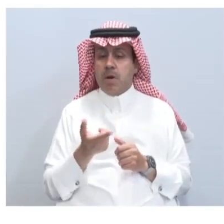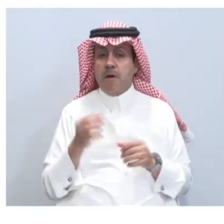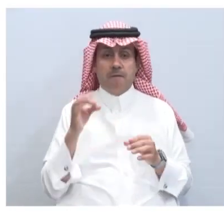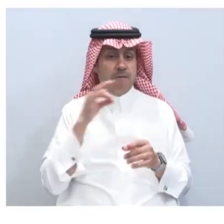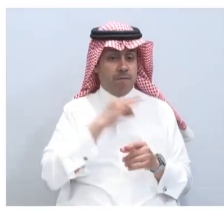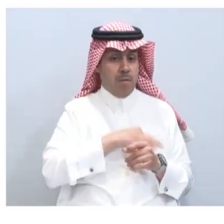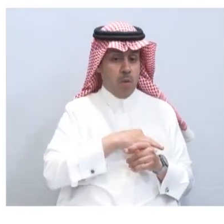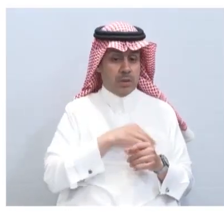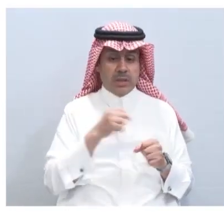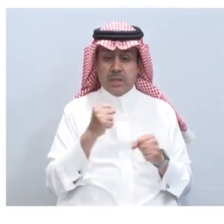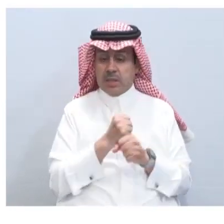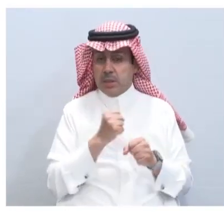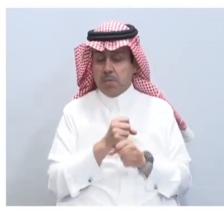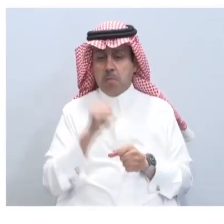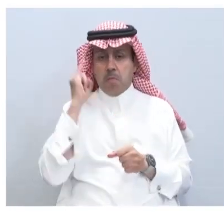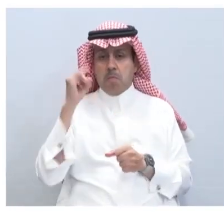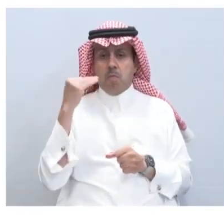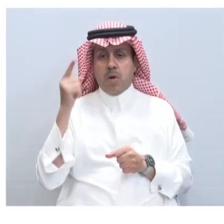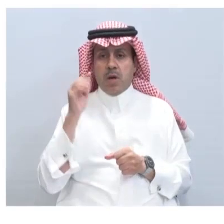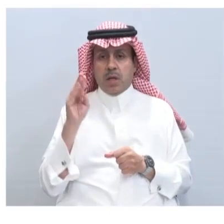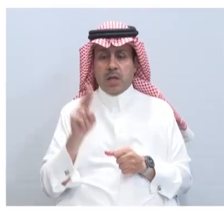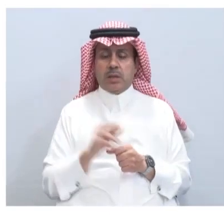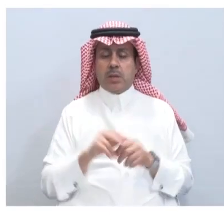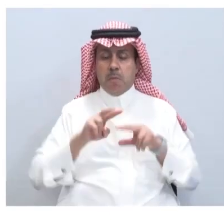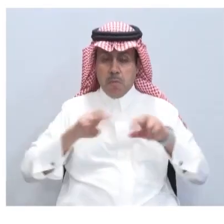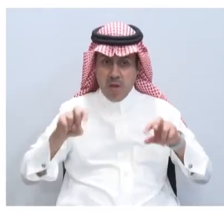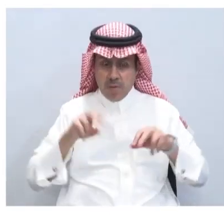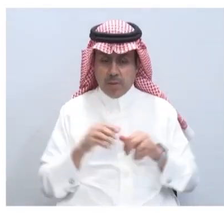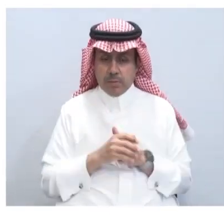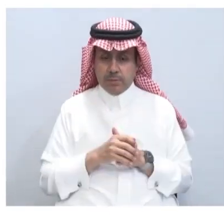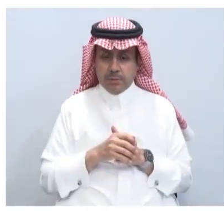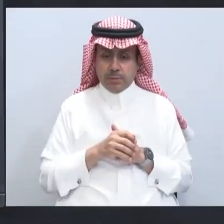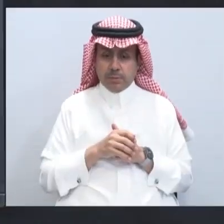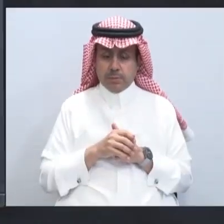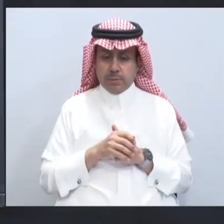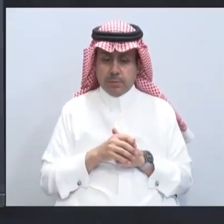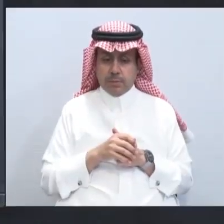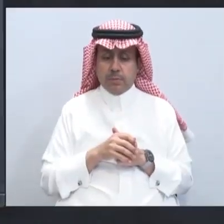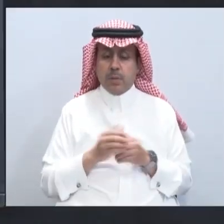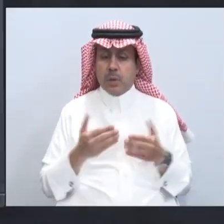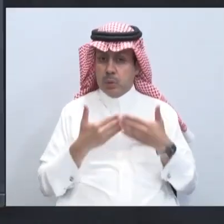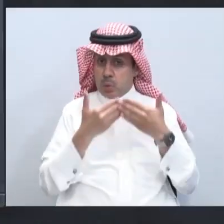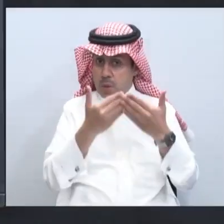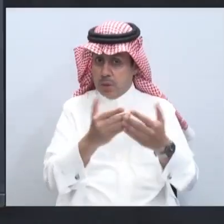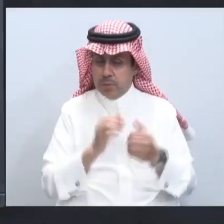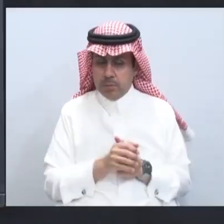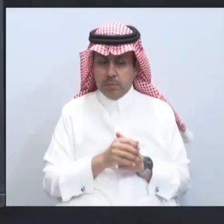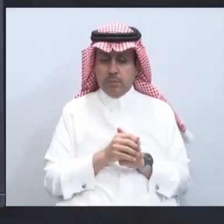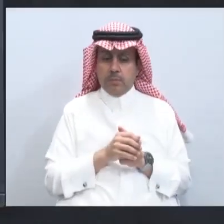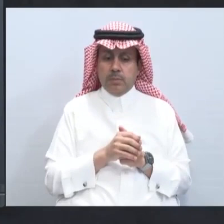ناتجه الى هذا التساؤل ما فوائد استخدام محركات البحث يعني ما الذي تساعدنا او ما